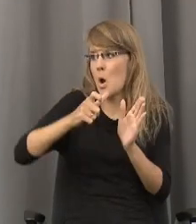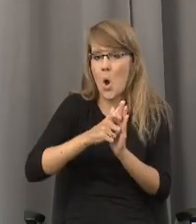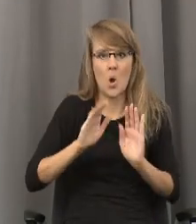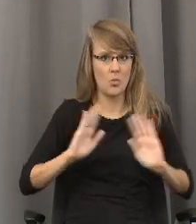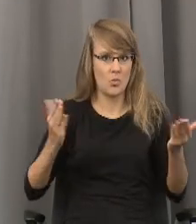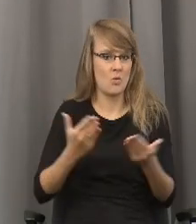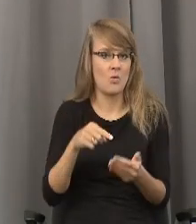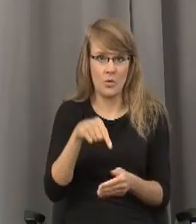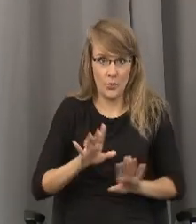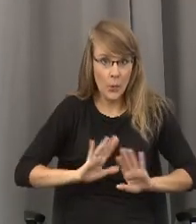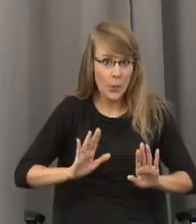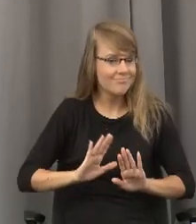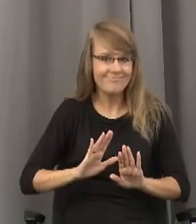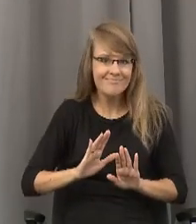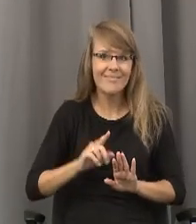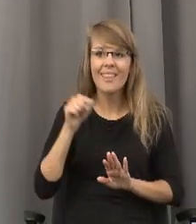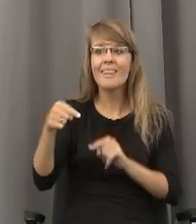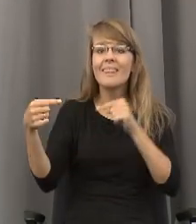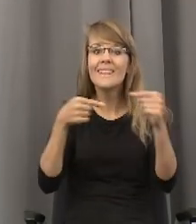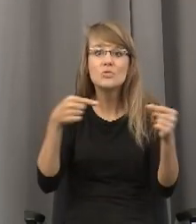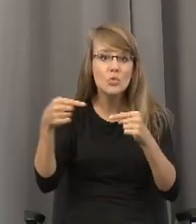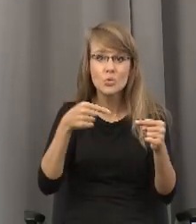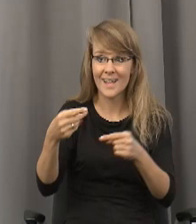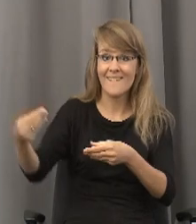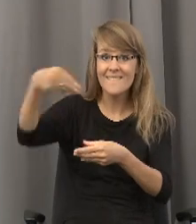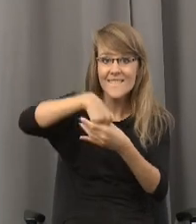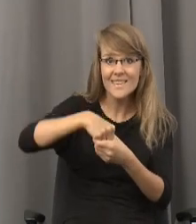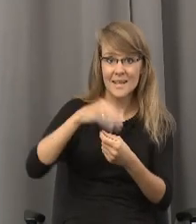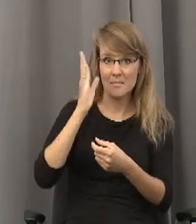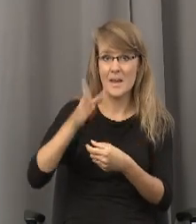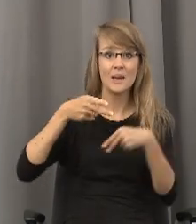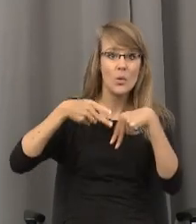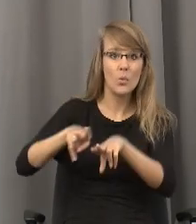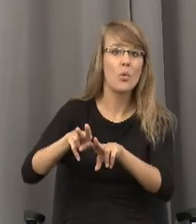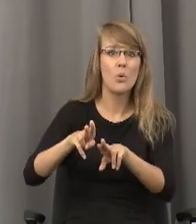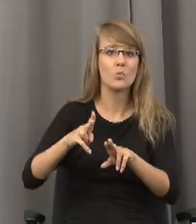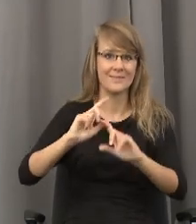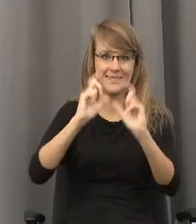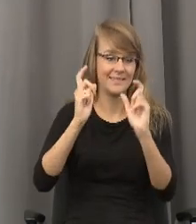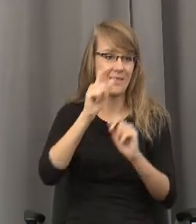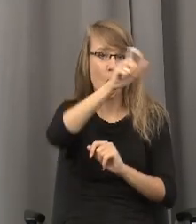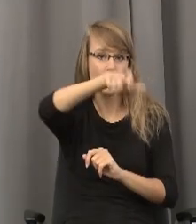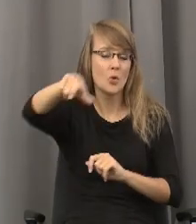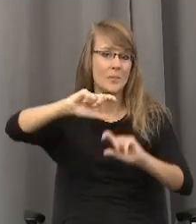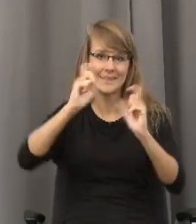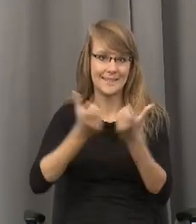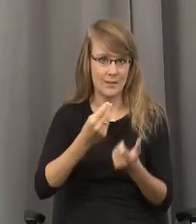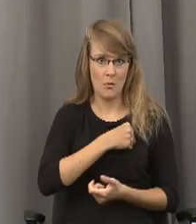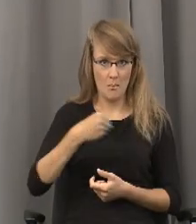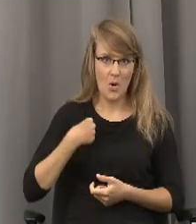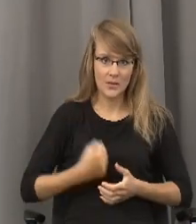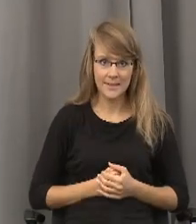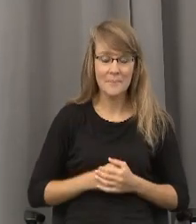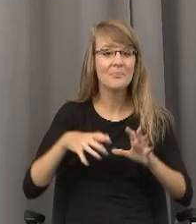Władysława Bartoszewskiego, ale także w dyskusji tej będą uczestniczyły osoby z całego kraju. Na wstępie